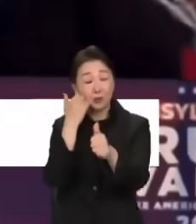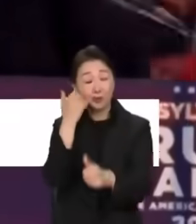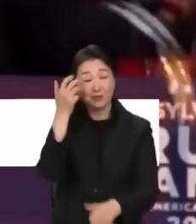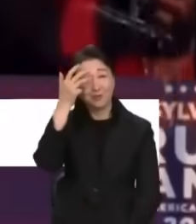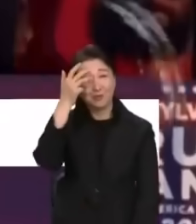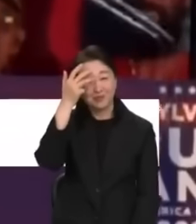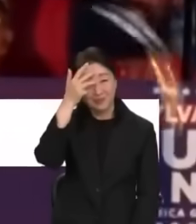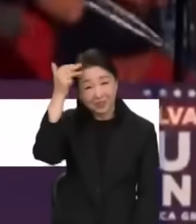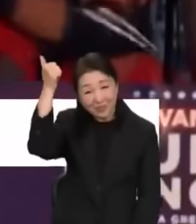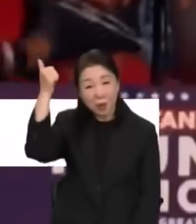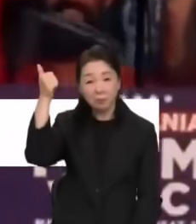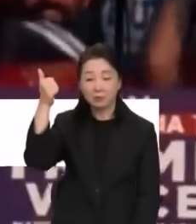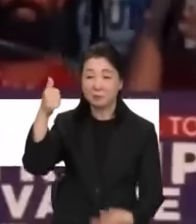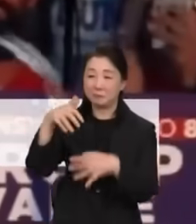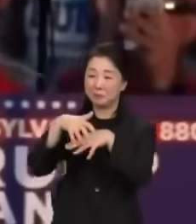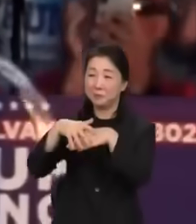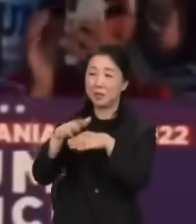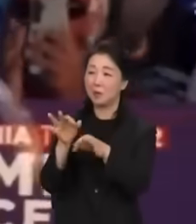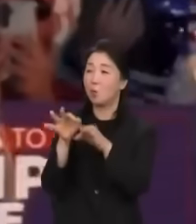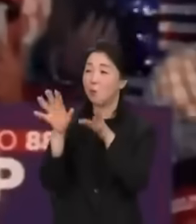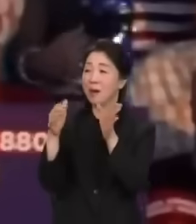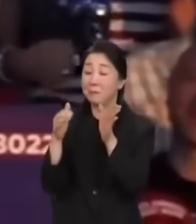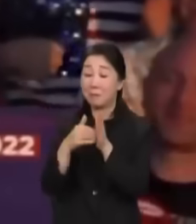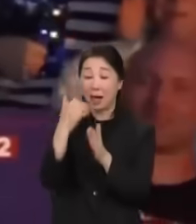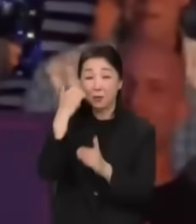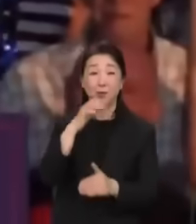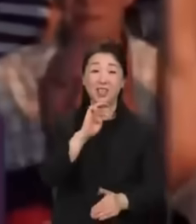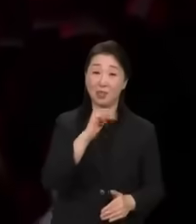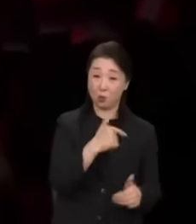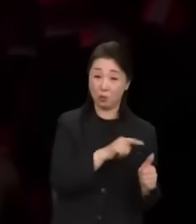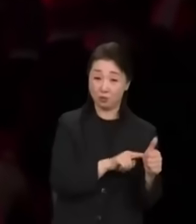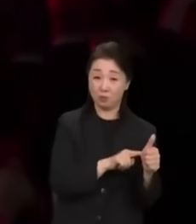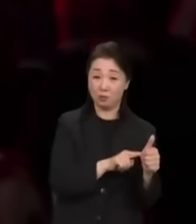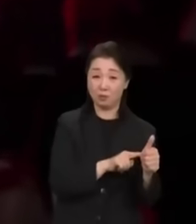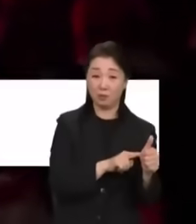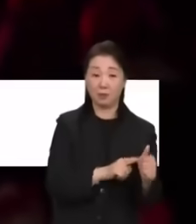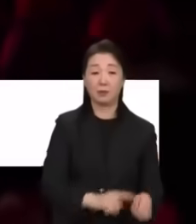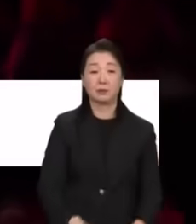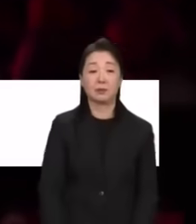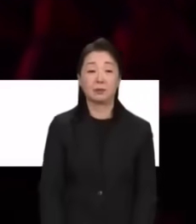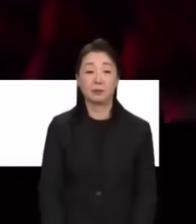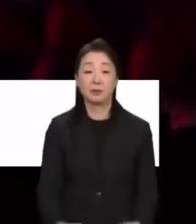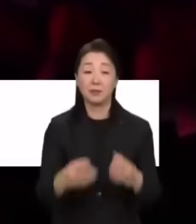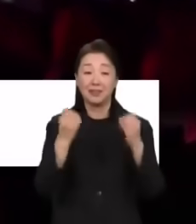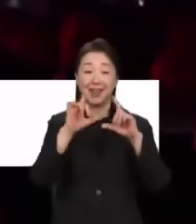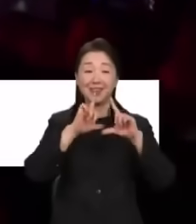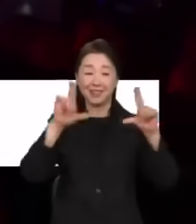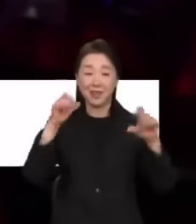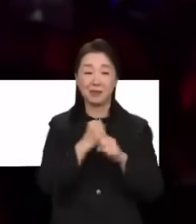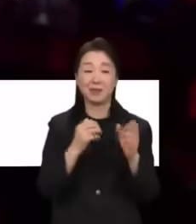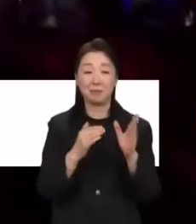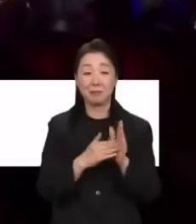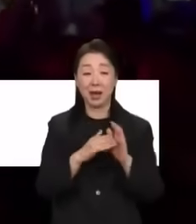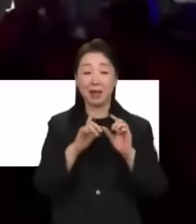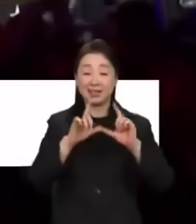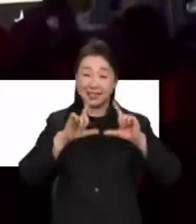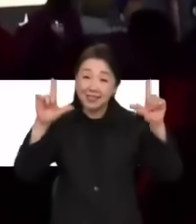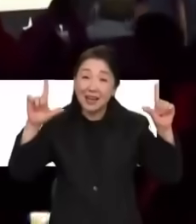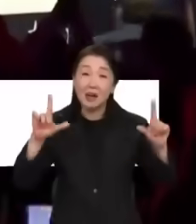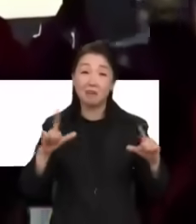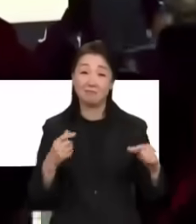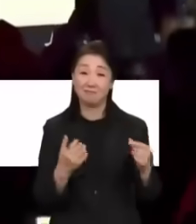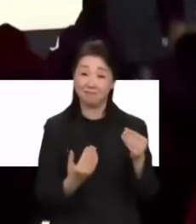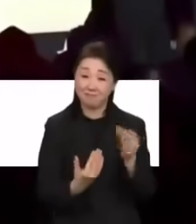캠프에 거액을 기부한 일론 머스크 테슬라 CEO입니다. Let me tell you, we have a new star. A star is